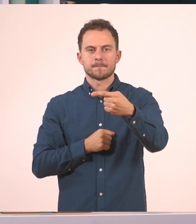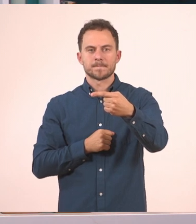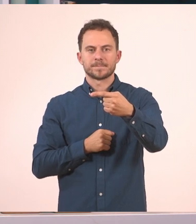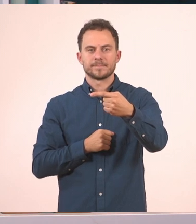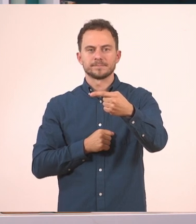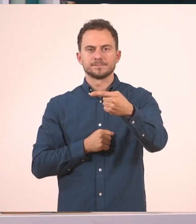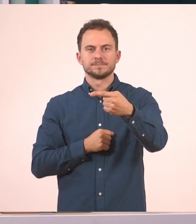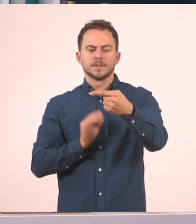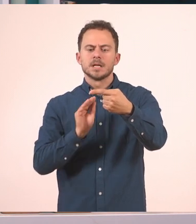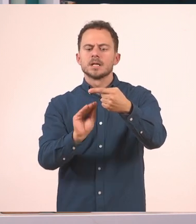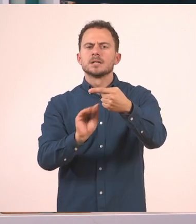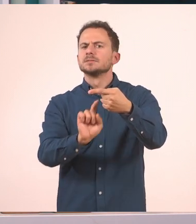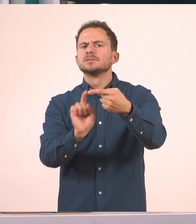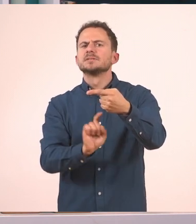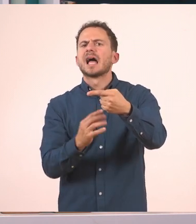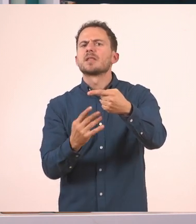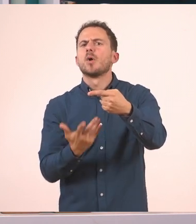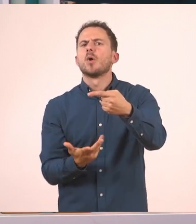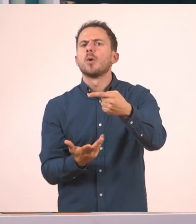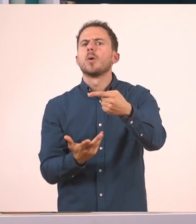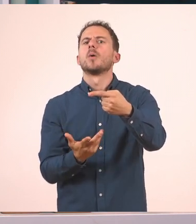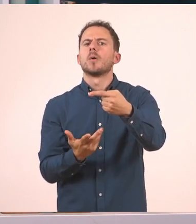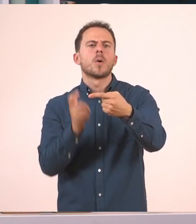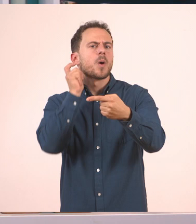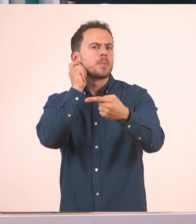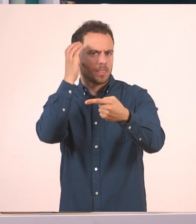Γραμμή. Ο κάτω αριθμός είναι ο παρονομαστής.